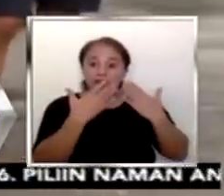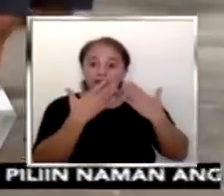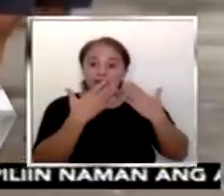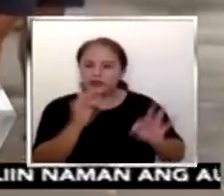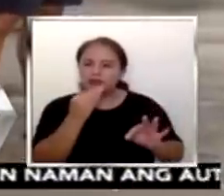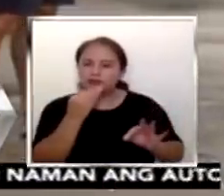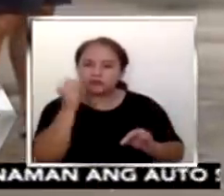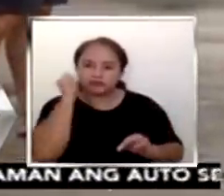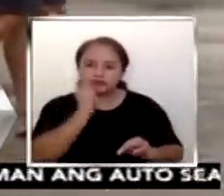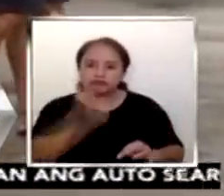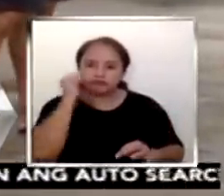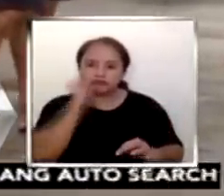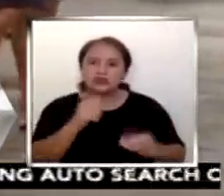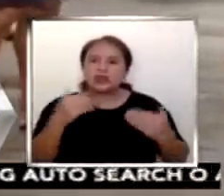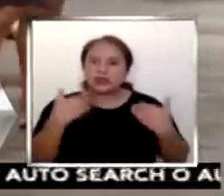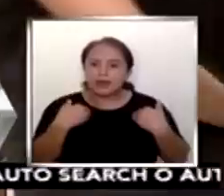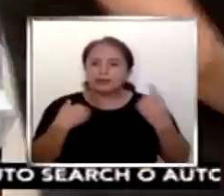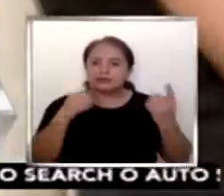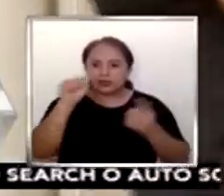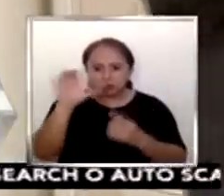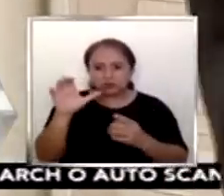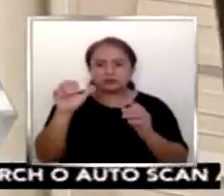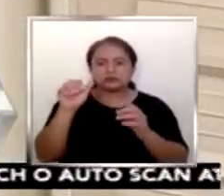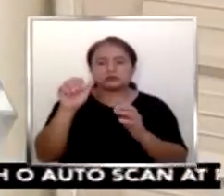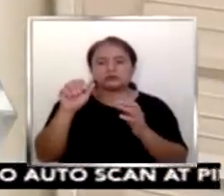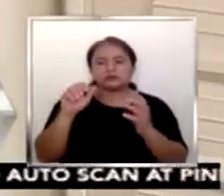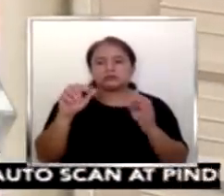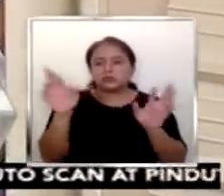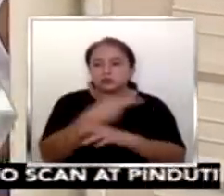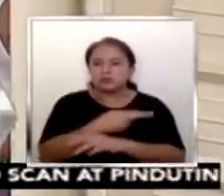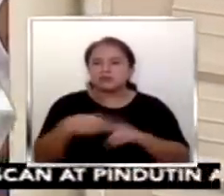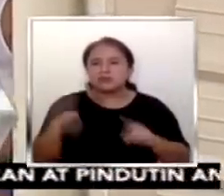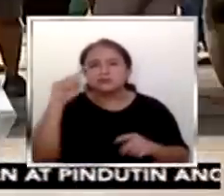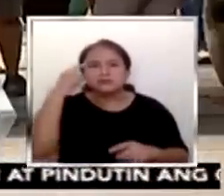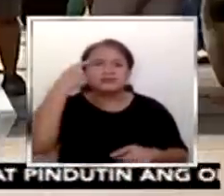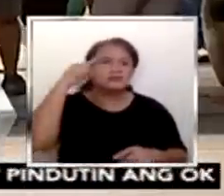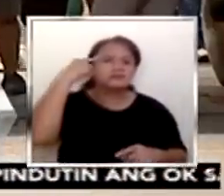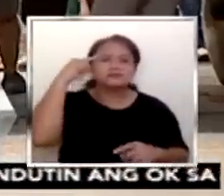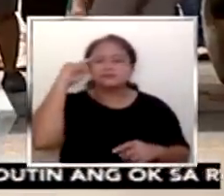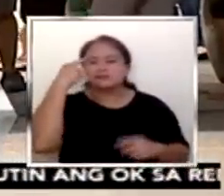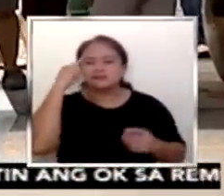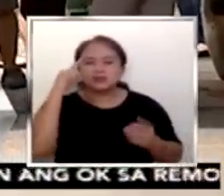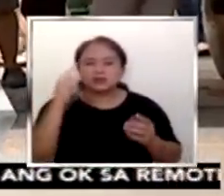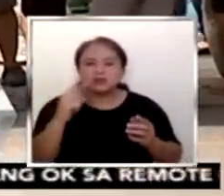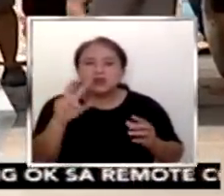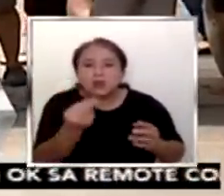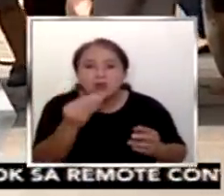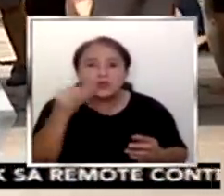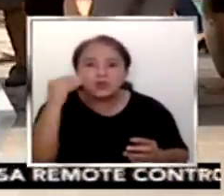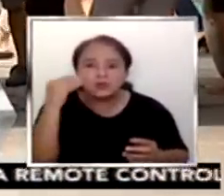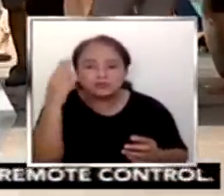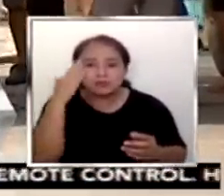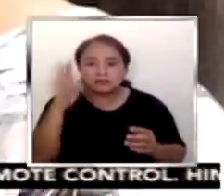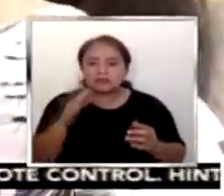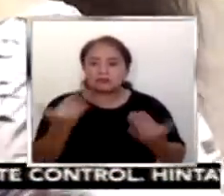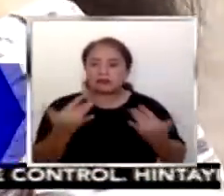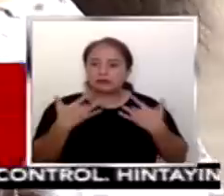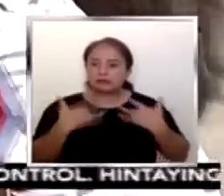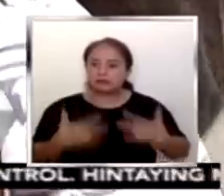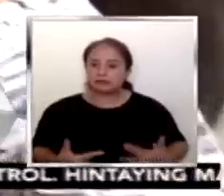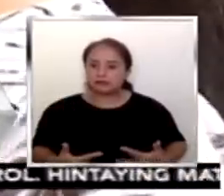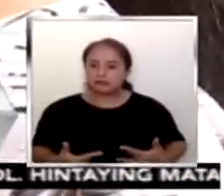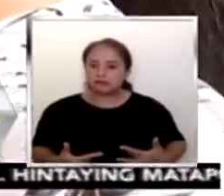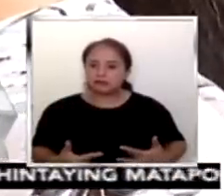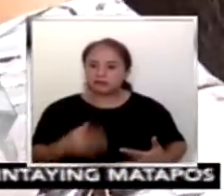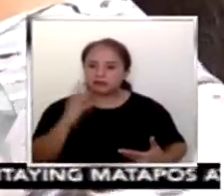Pero nakakapraning raw ang kawalan ng katiyakan kung kailan sila makakauwi. Depression daw ngayon ang ikinakatakot ng karamihan.